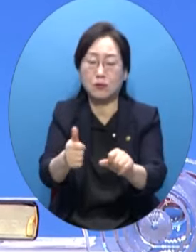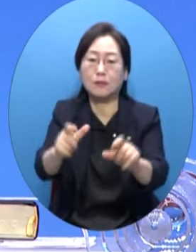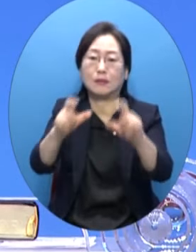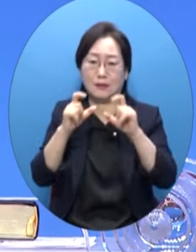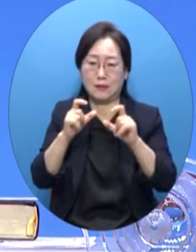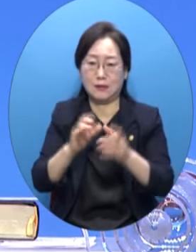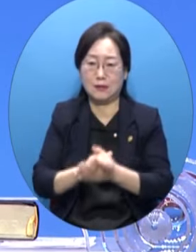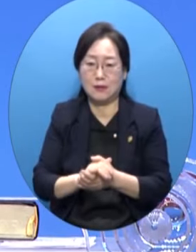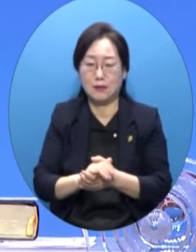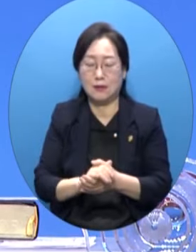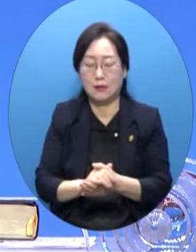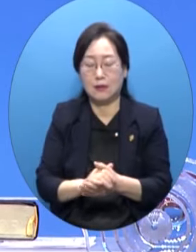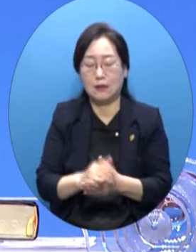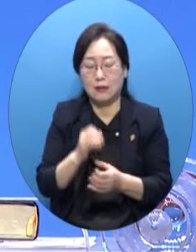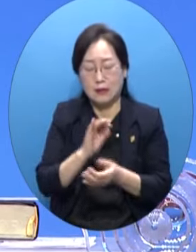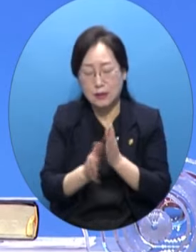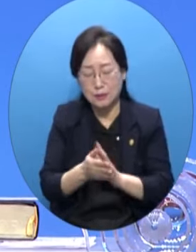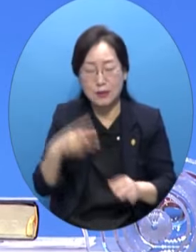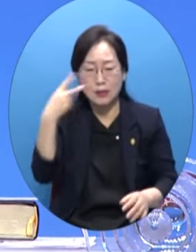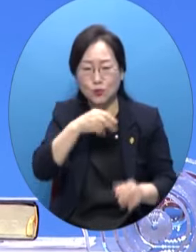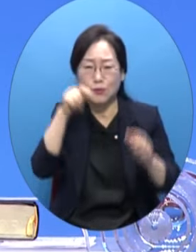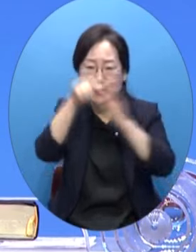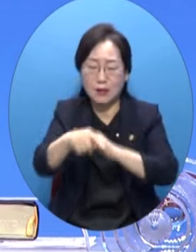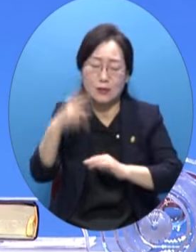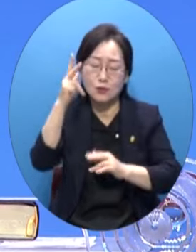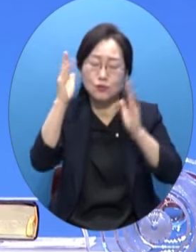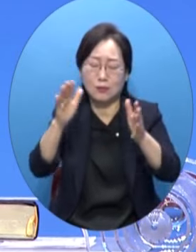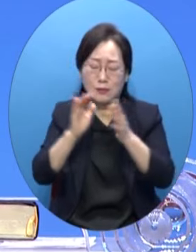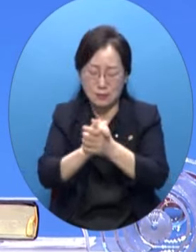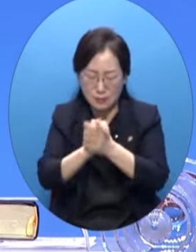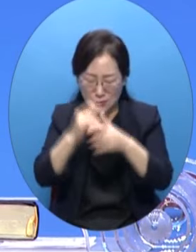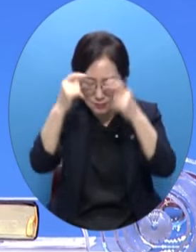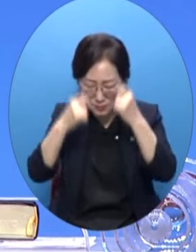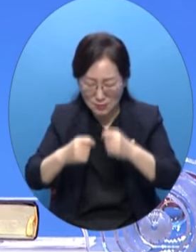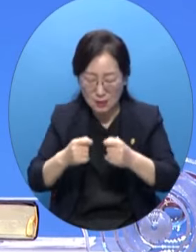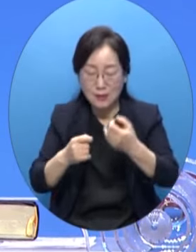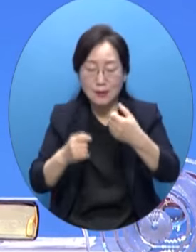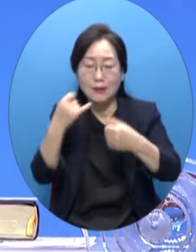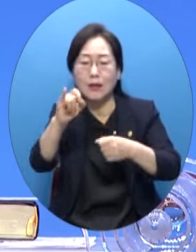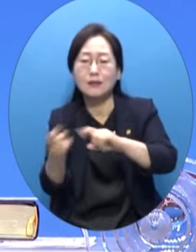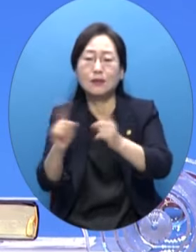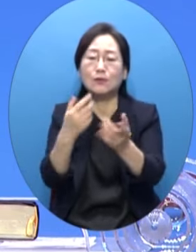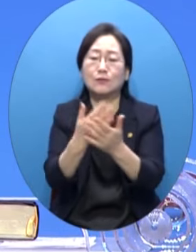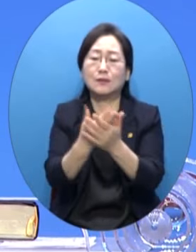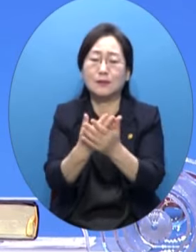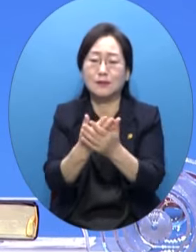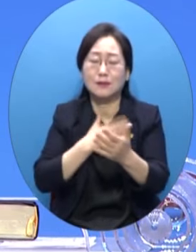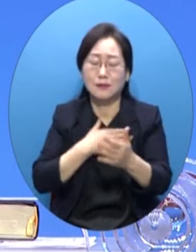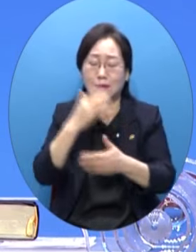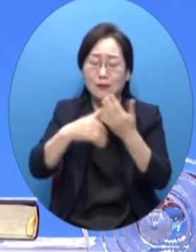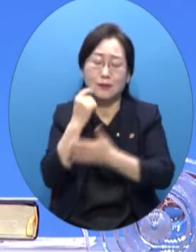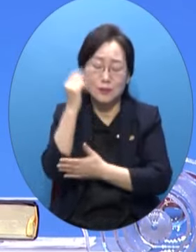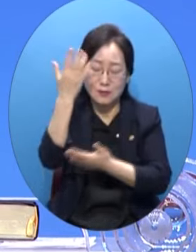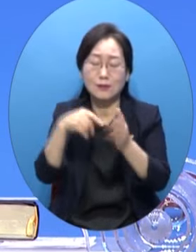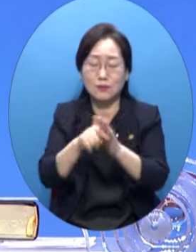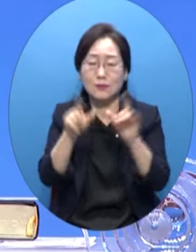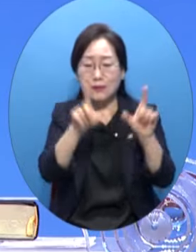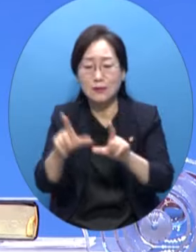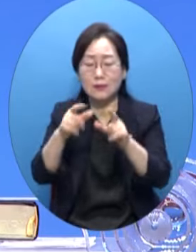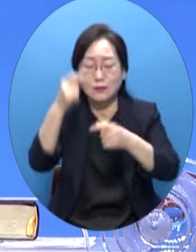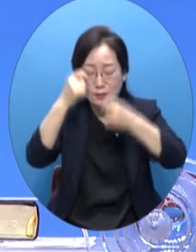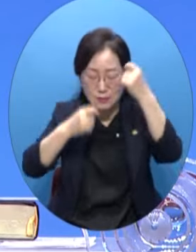그래서 그는 기도에 들어가서 일주일 내내 눈물로 기도했습니다. 우리 딸을 살려주시면 내가 정말 하나님 영광에 살겠습니다.